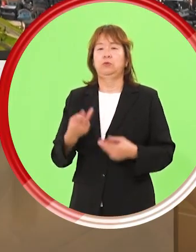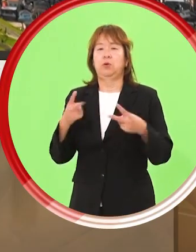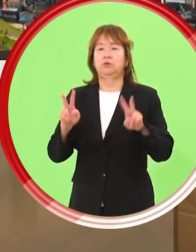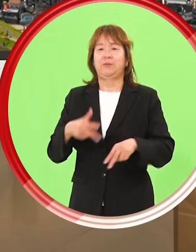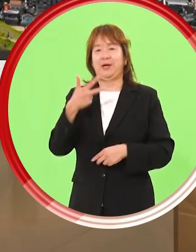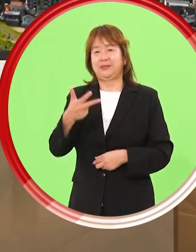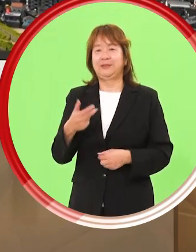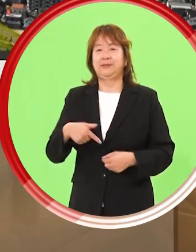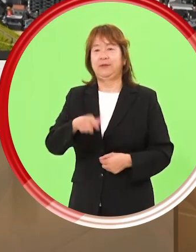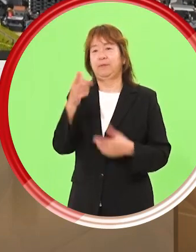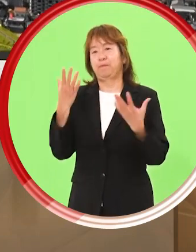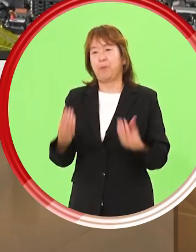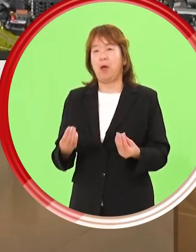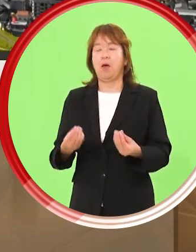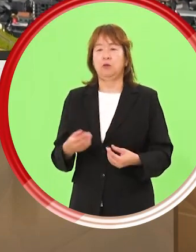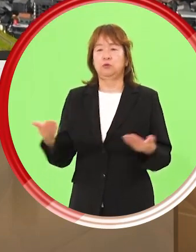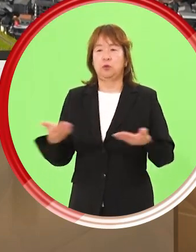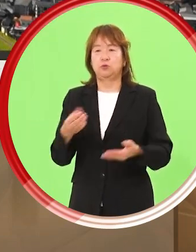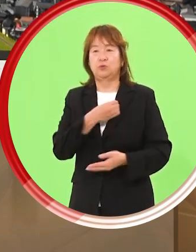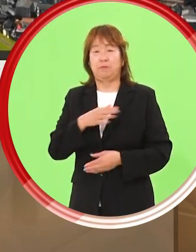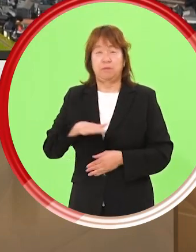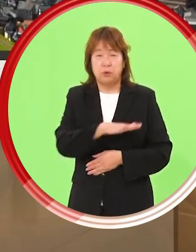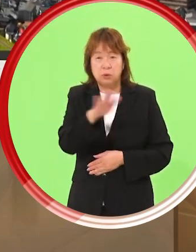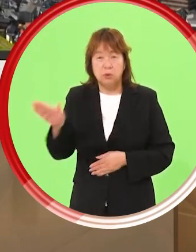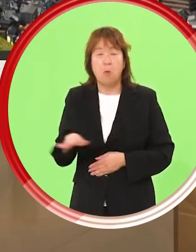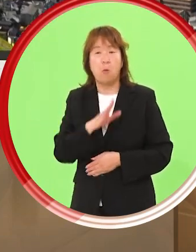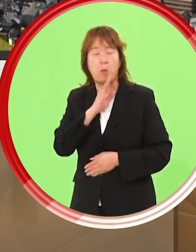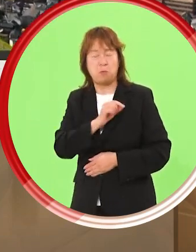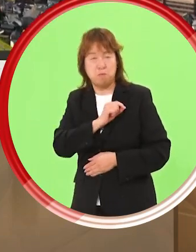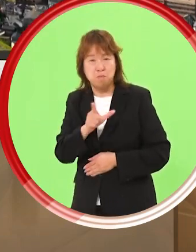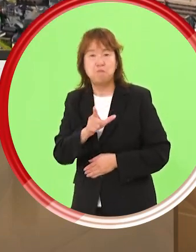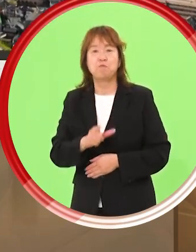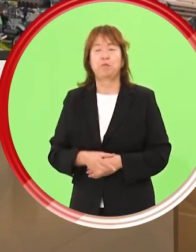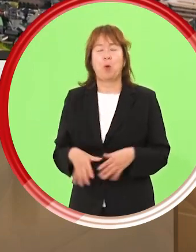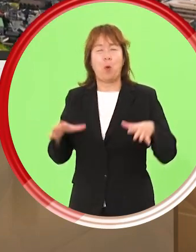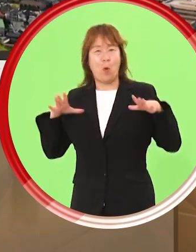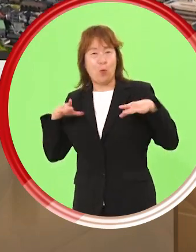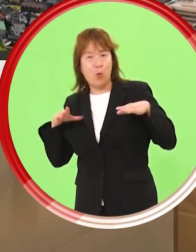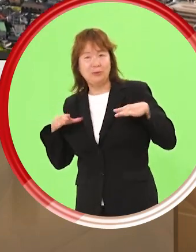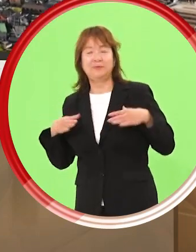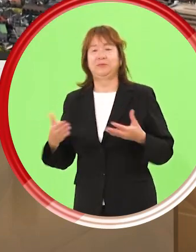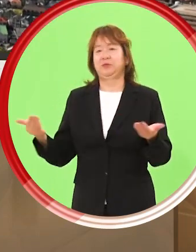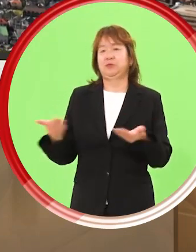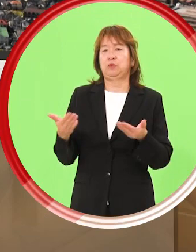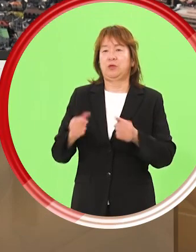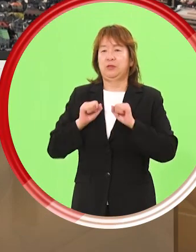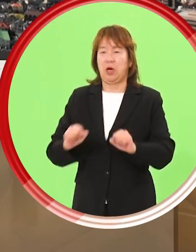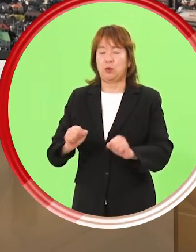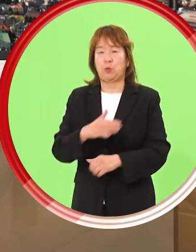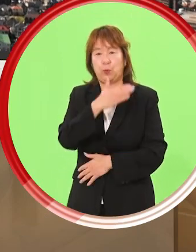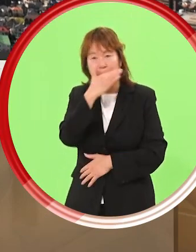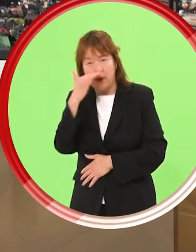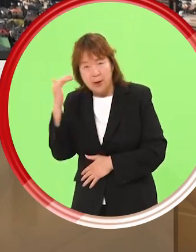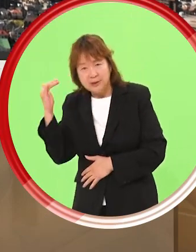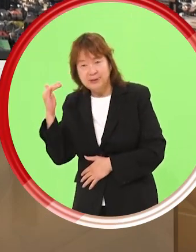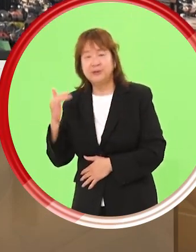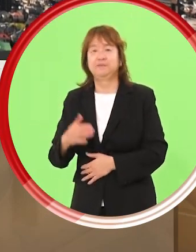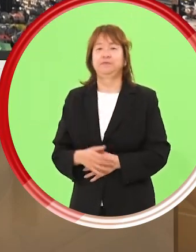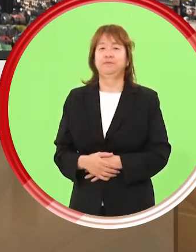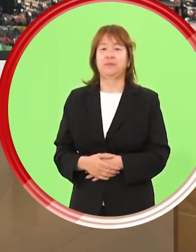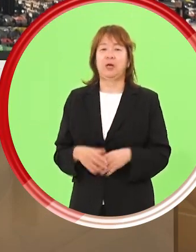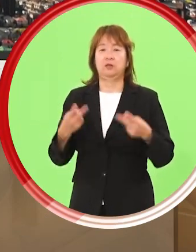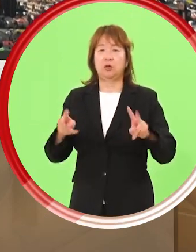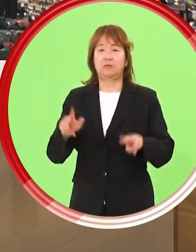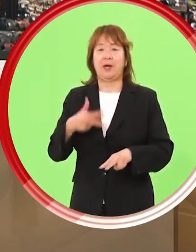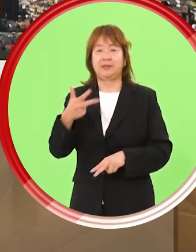所に行ったことがありますが、職員の皆さんが本当に熱心で誇りを持ってお仕事をされているのが印象的でした。世